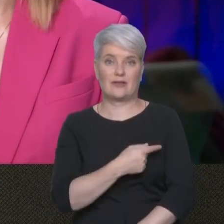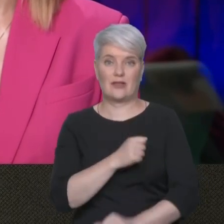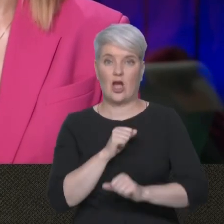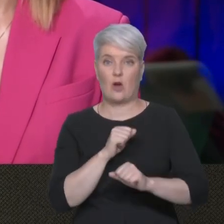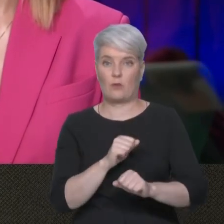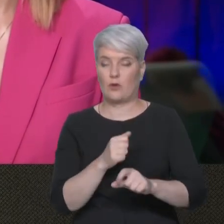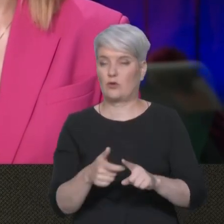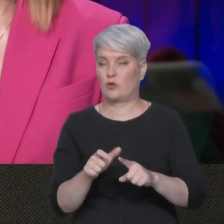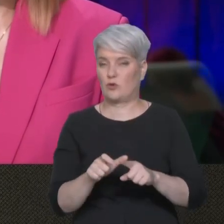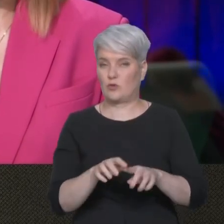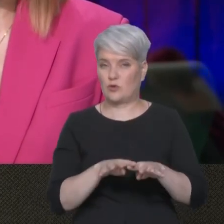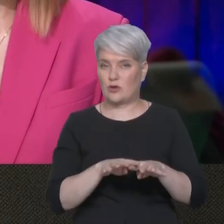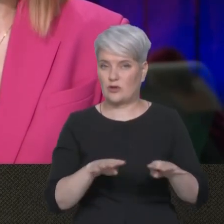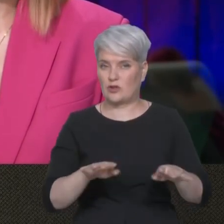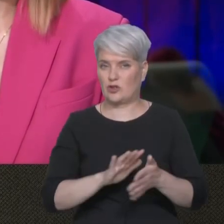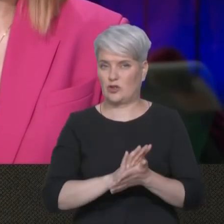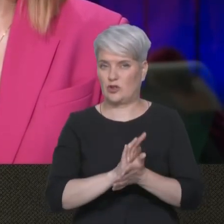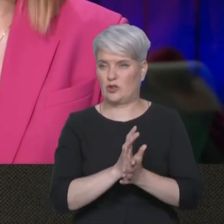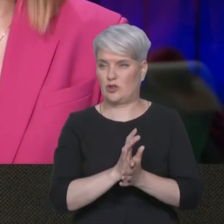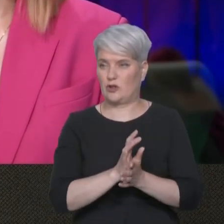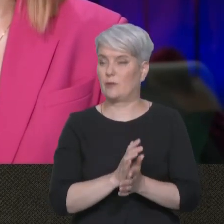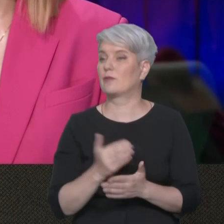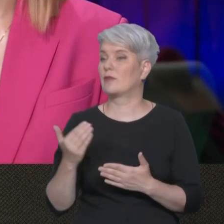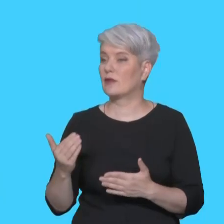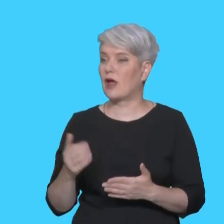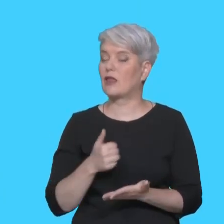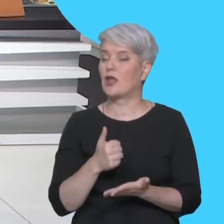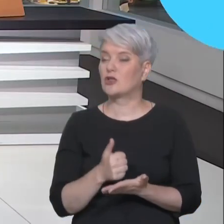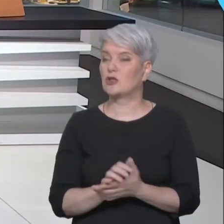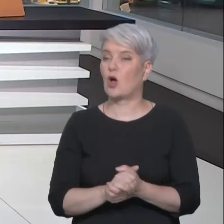встановлюється щільний. Пані Наталя, дякую вам. Наталя Гуменюк, начальниця